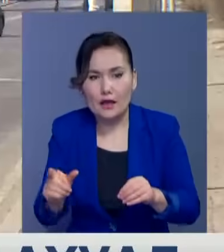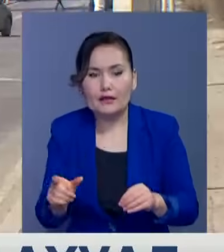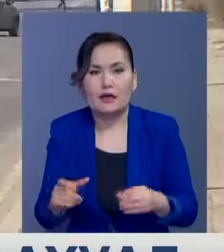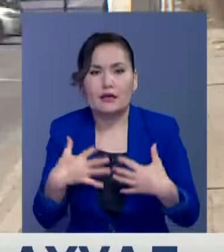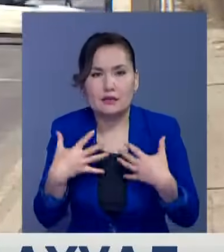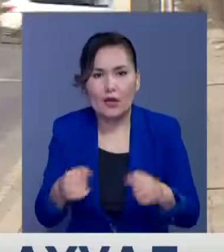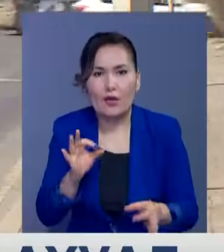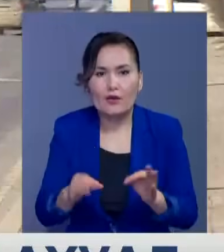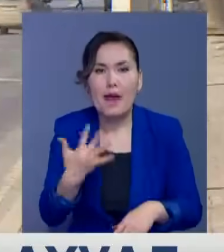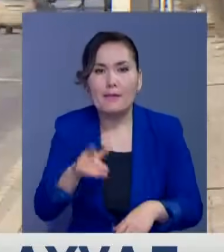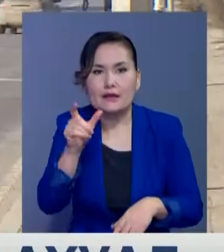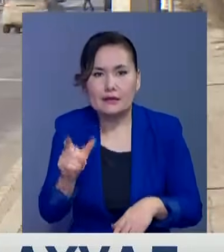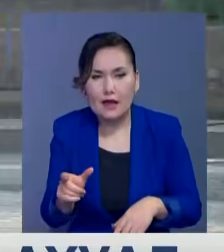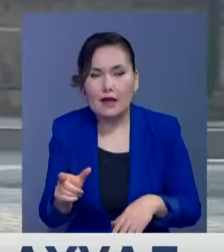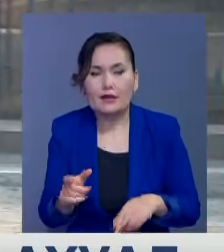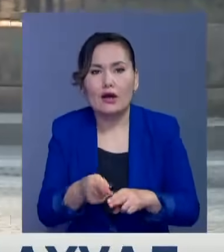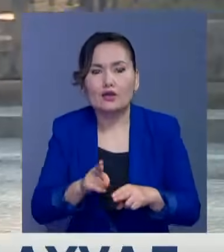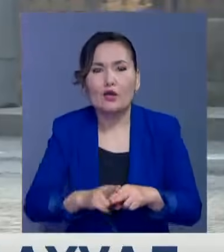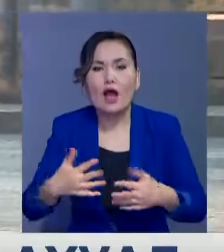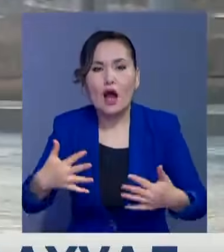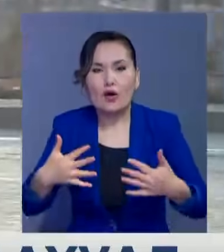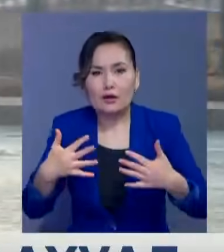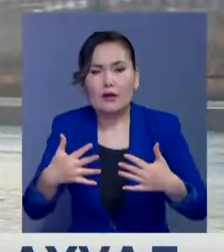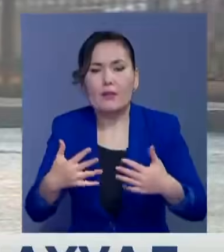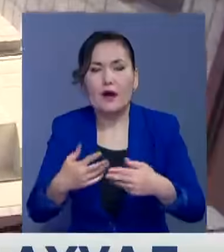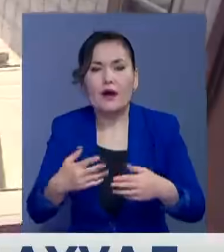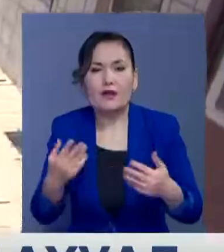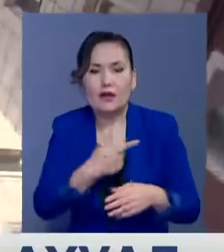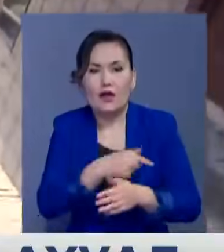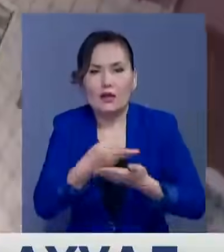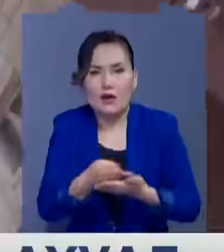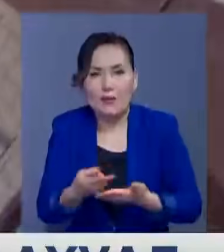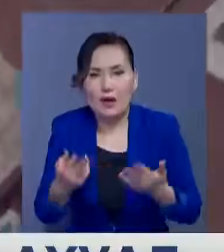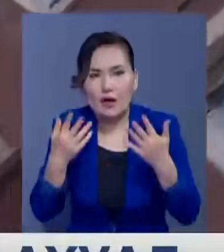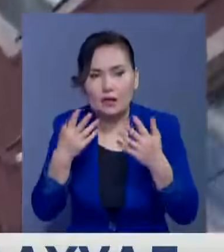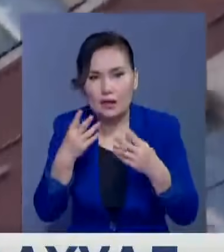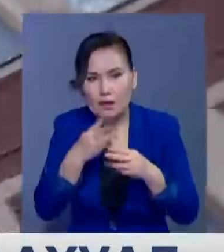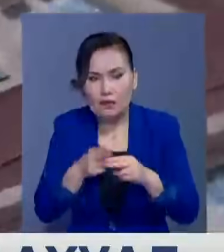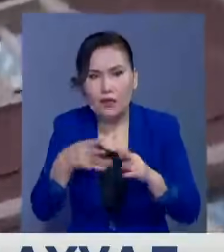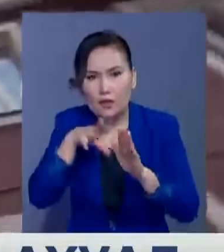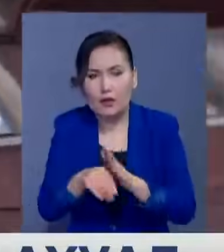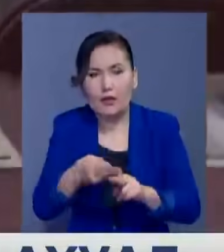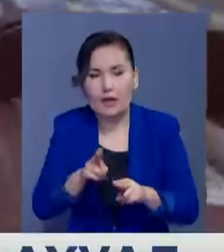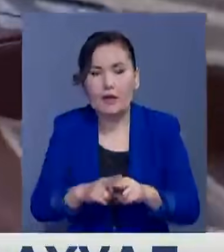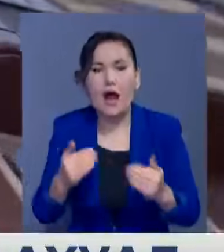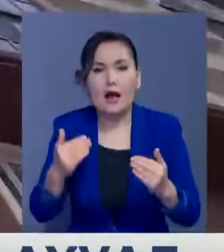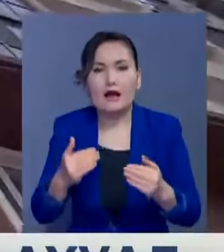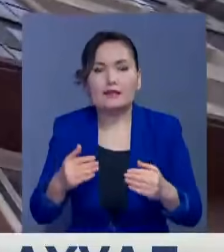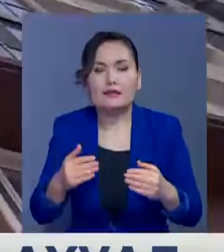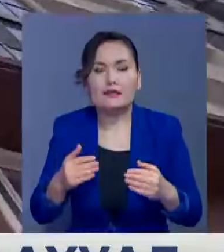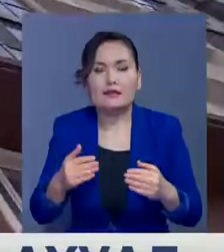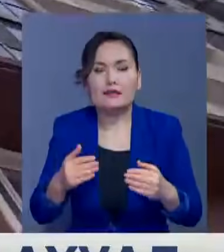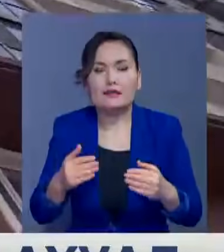тұрақты, 5 адам жасанды құрылғымен тыныс алып жатыр. Сондай-ақ Бақтияр Мәкен аулада серуендеуге рұқсат берілгенін айтты.